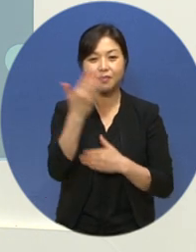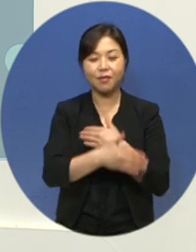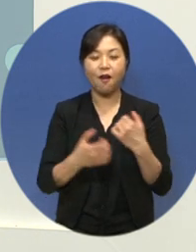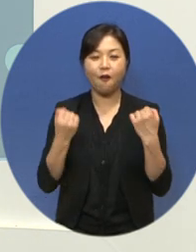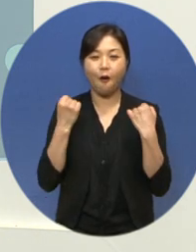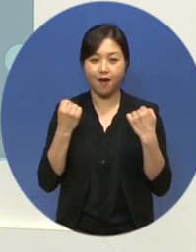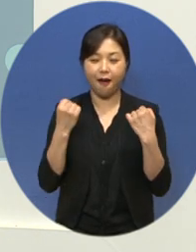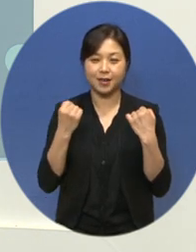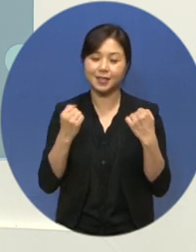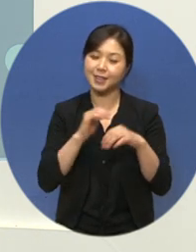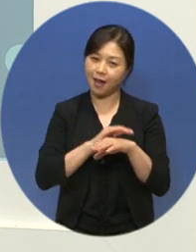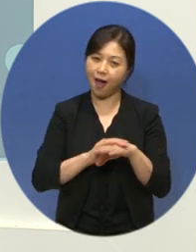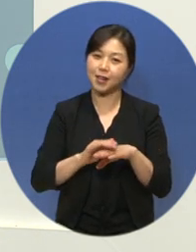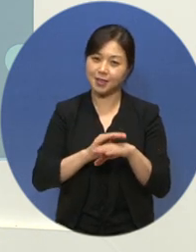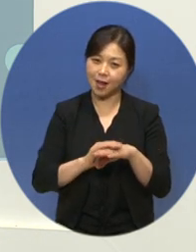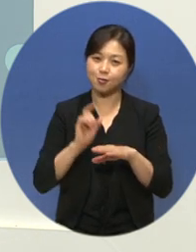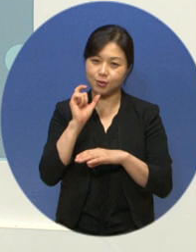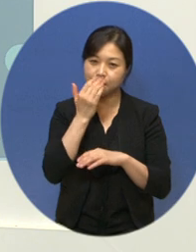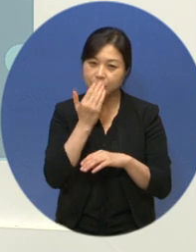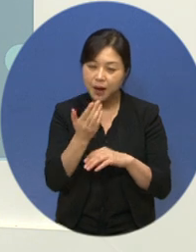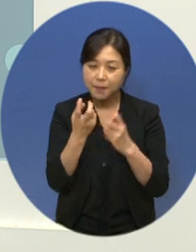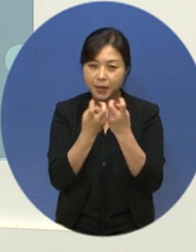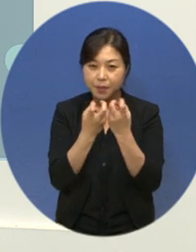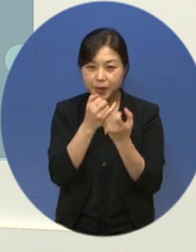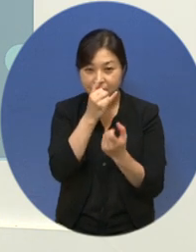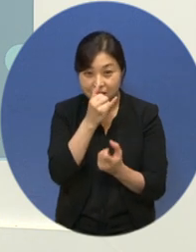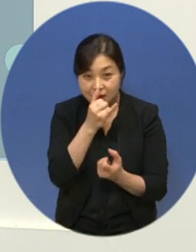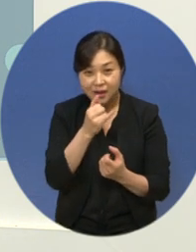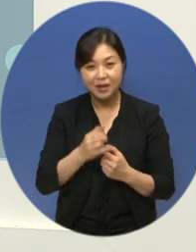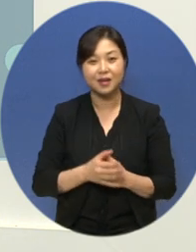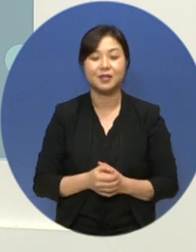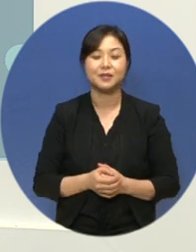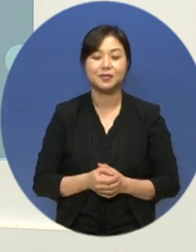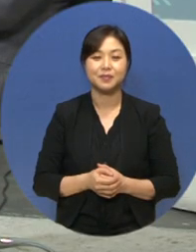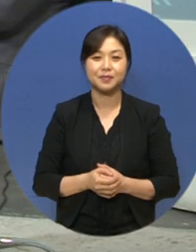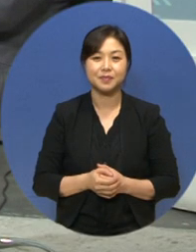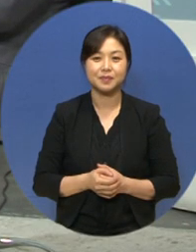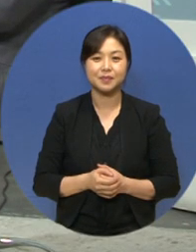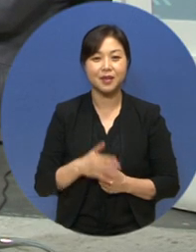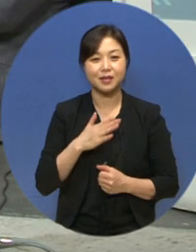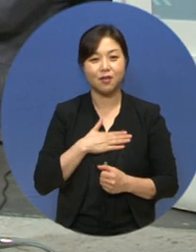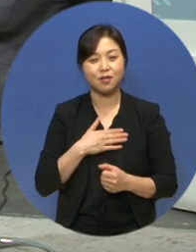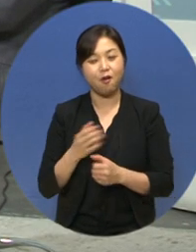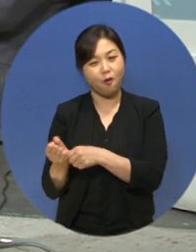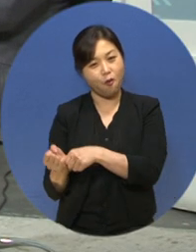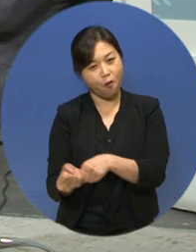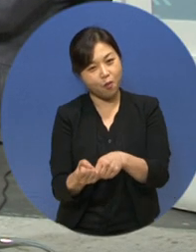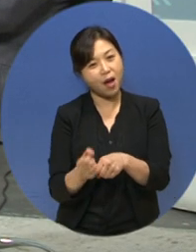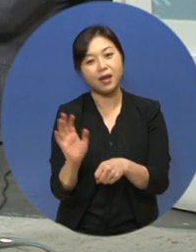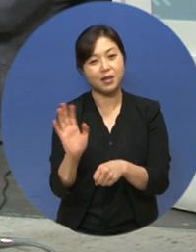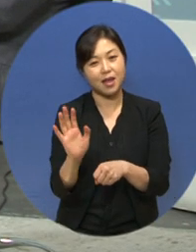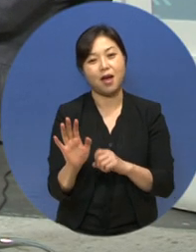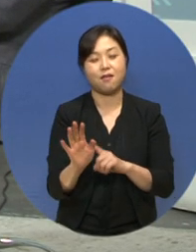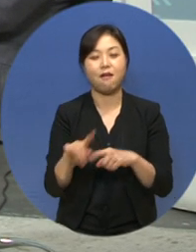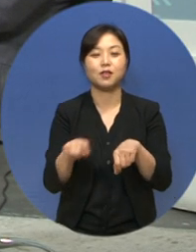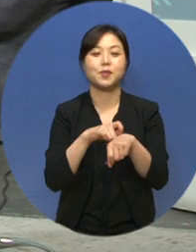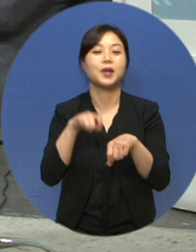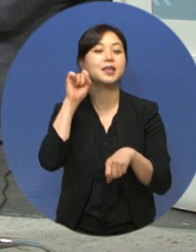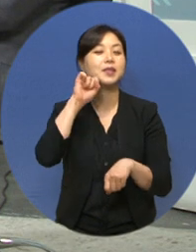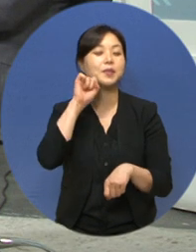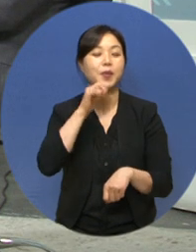그 건강을 유지하는 비결이 있습니까 예 저는 먼저 골프 도 앉히고 말 특별한 취미가